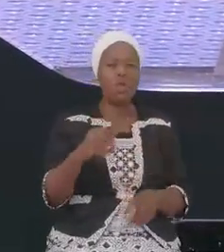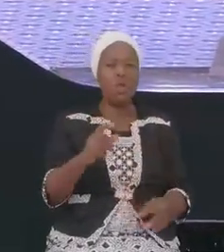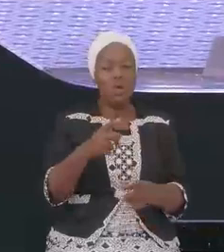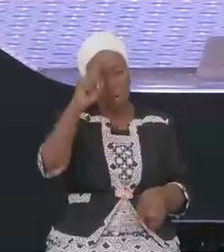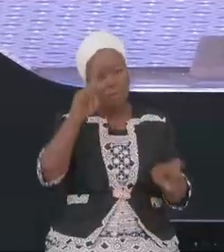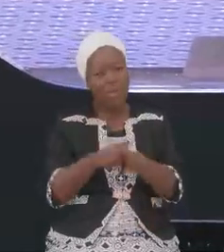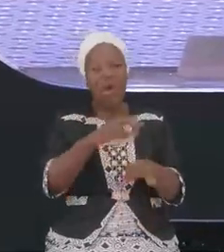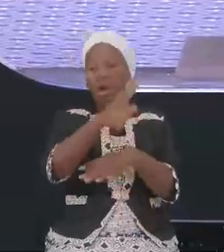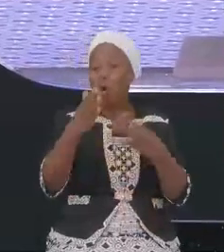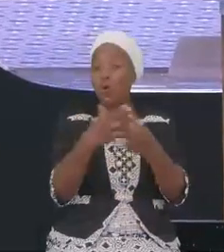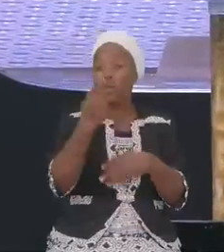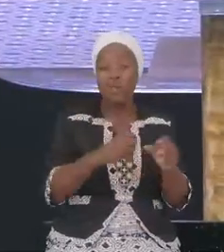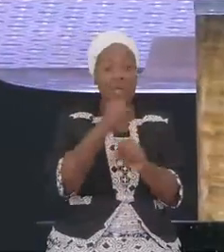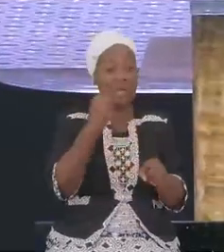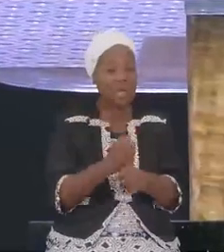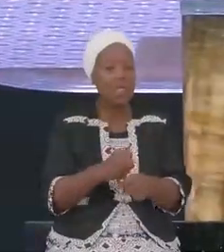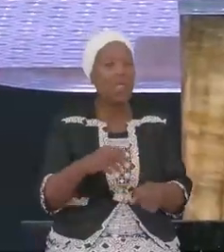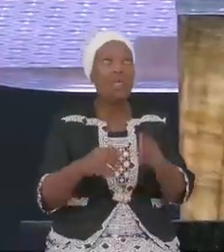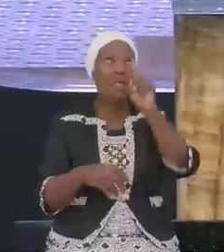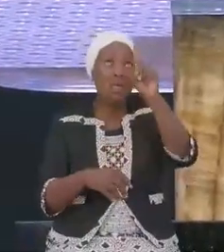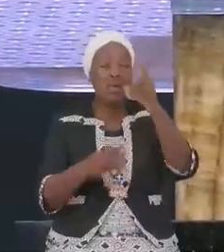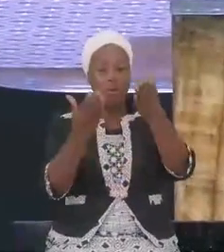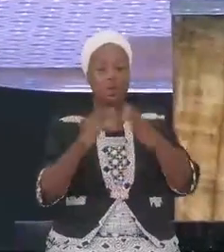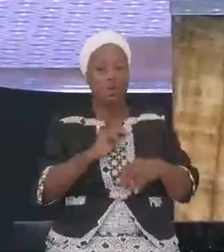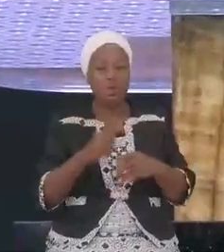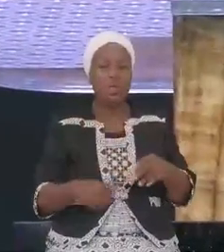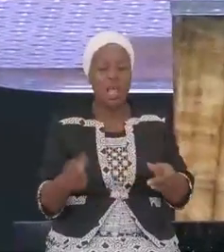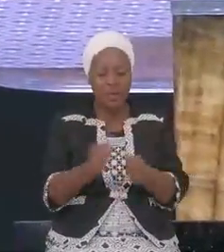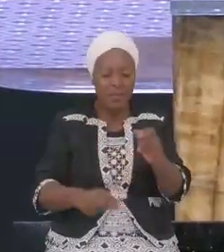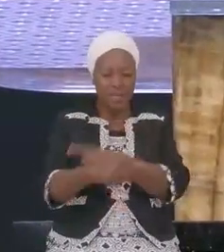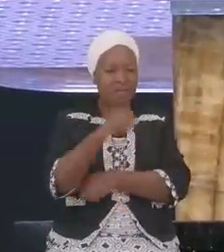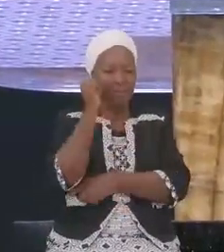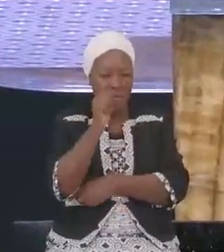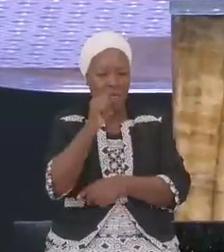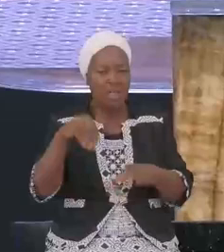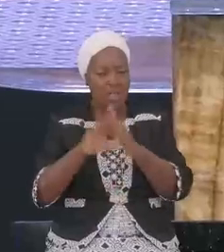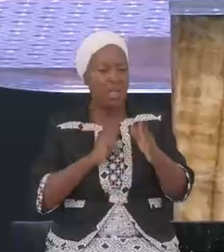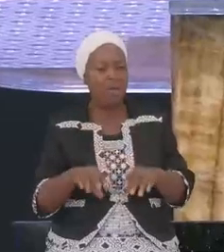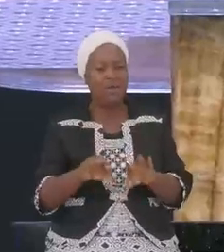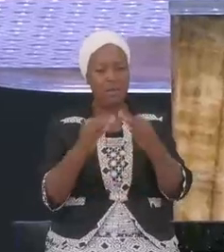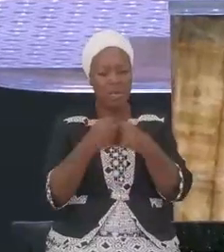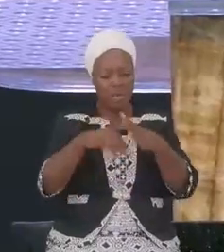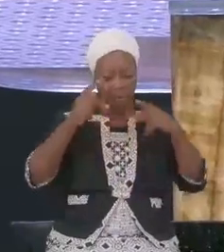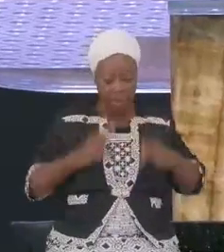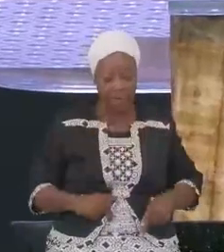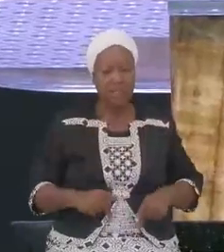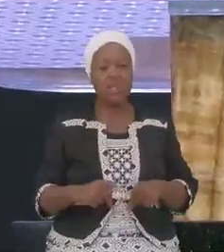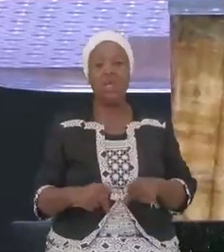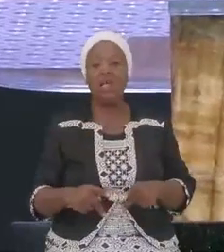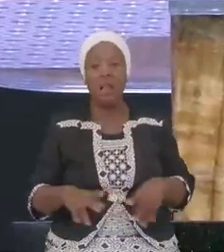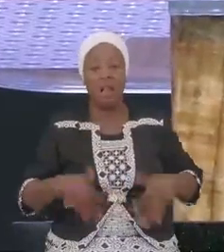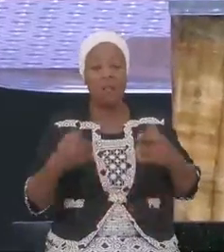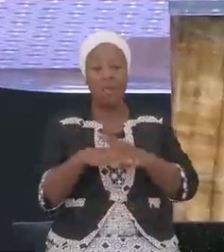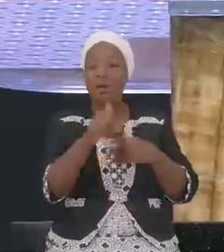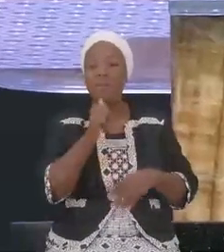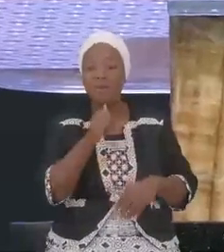avoir le mot alliance. Mais il veut que chaque jour, dans notre vie, dans notre famille, dans notre vie privée, au bureau,